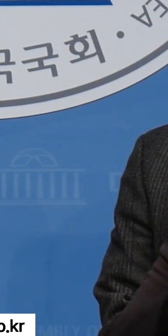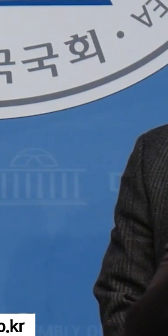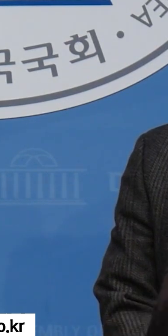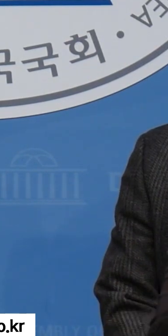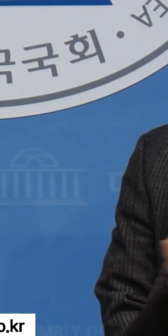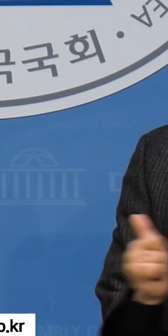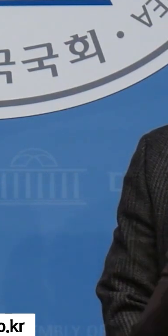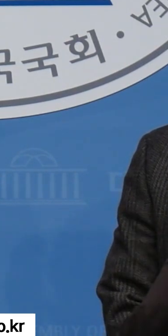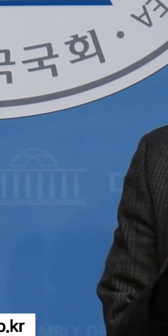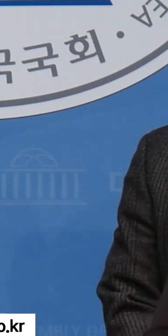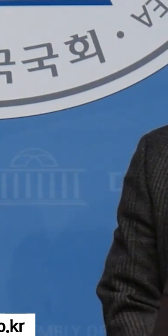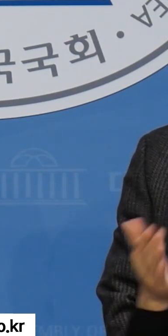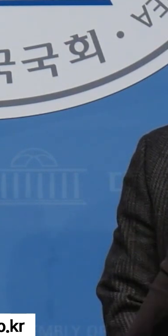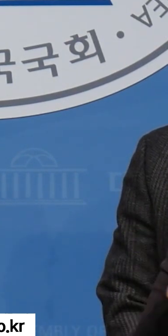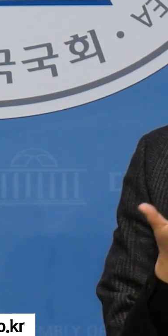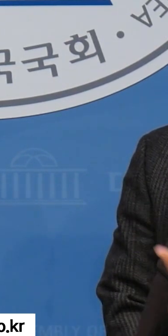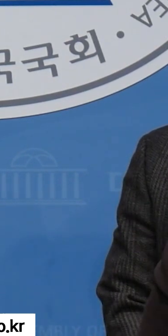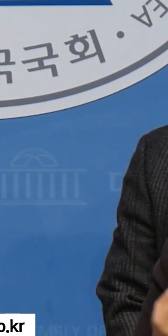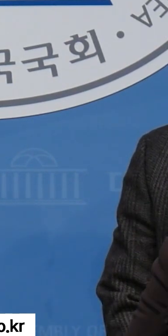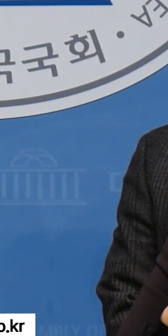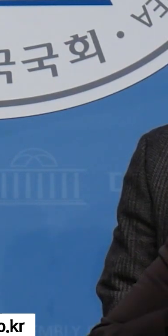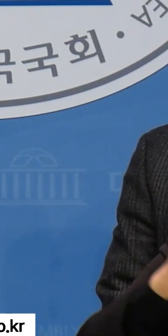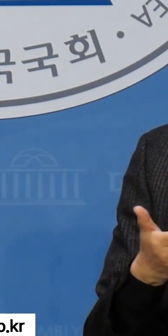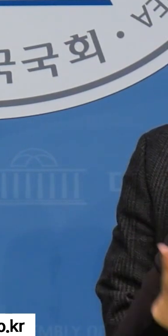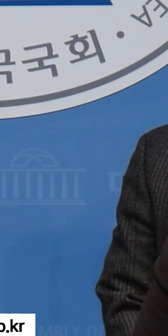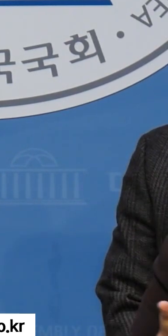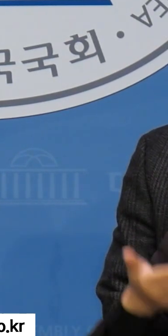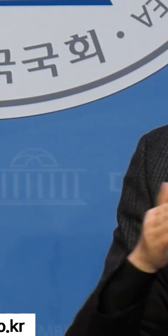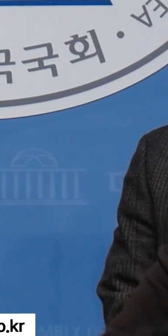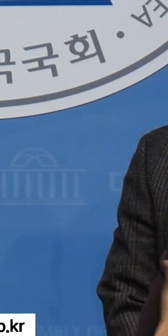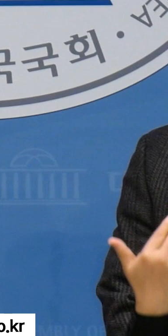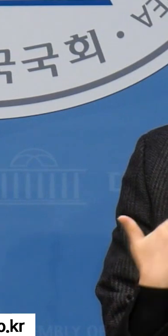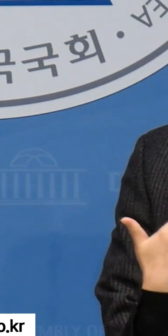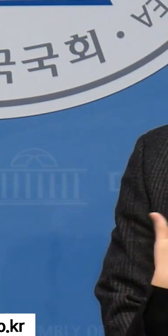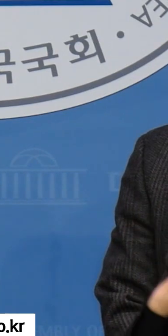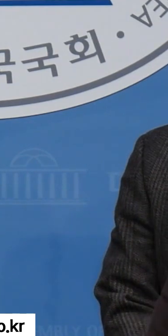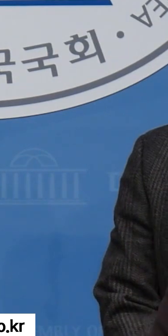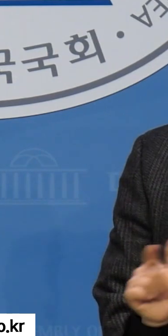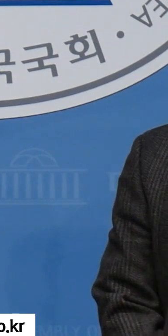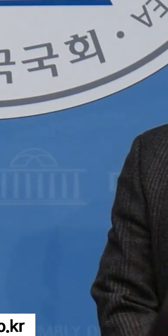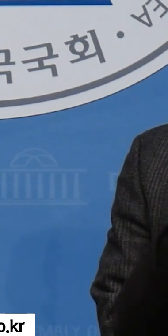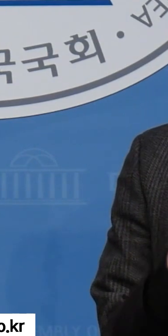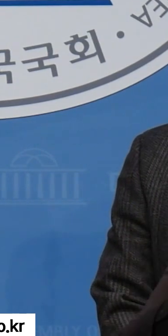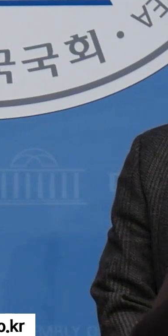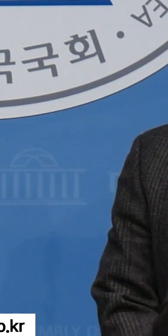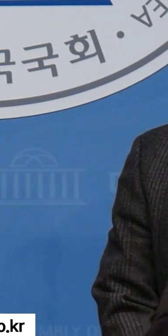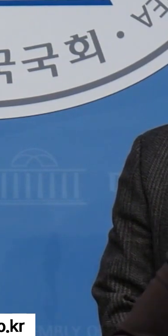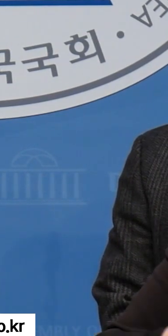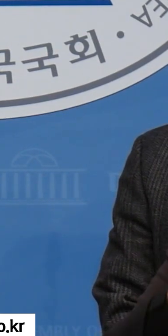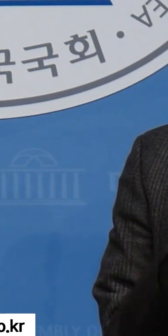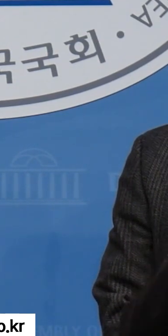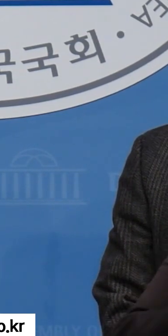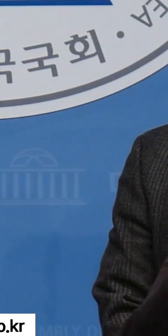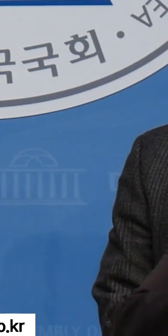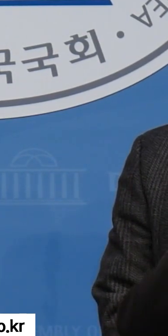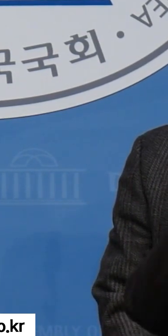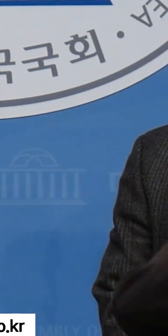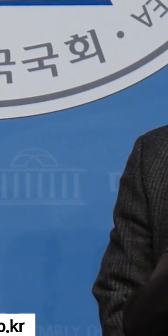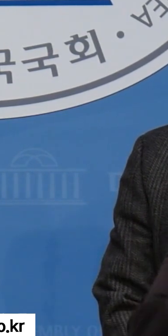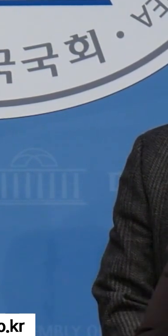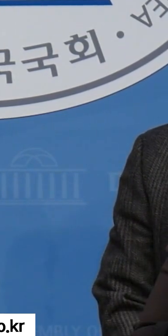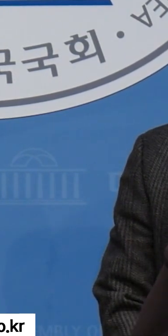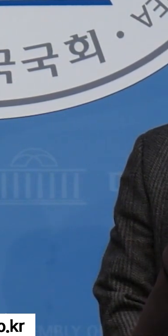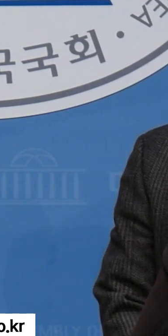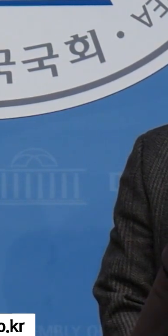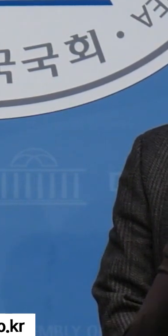시민들은 민주당을 지지하고 힘을 모아주셨습니다. 그러나 최근 강서구청장 보궐선거 전까지는 민주당이